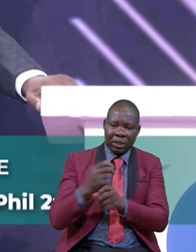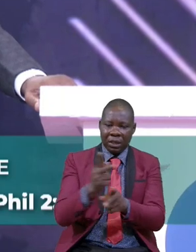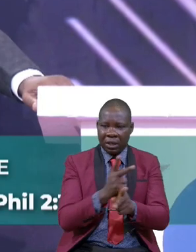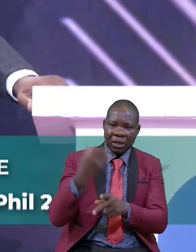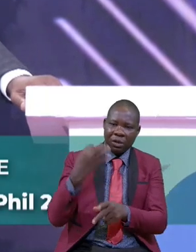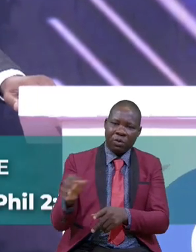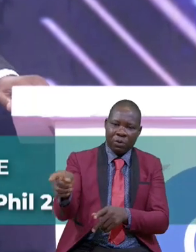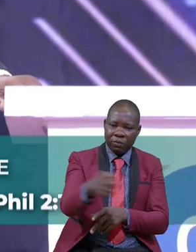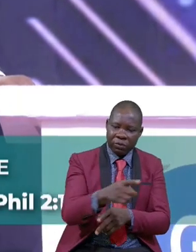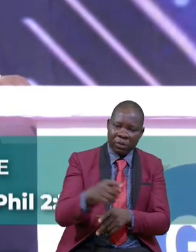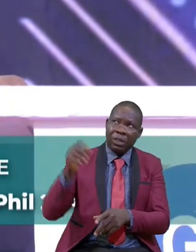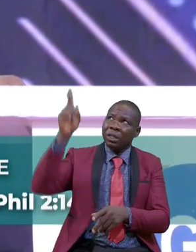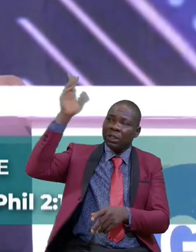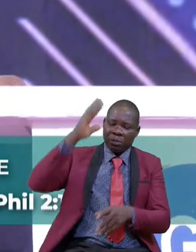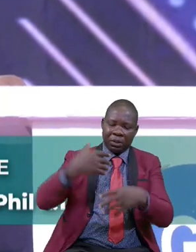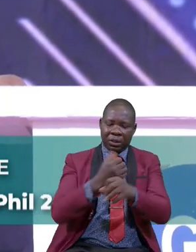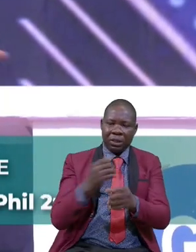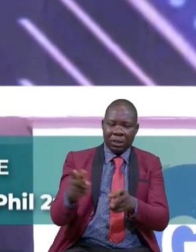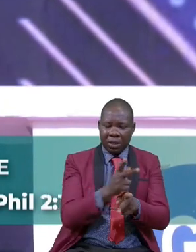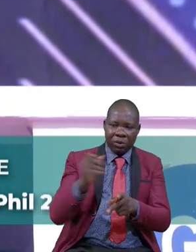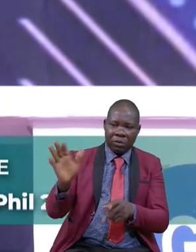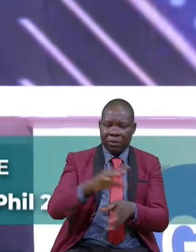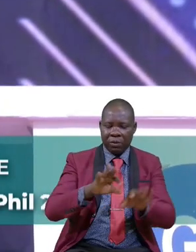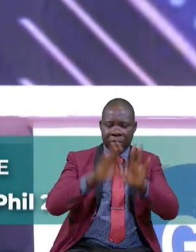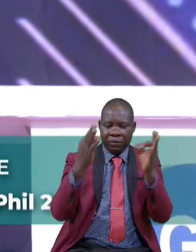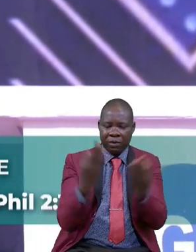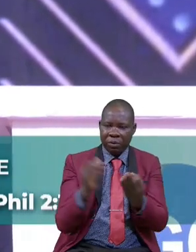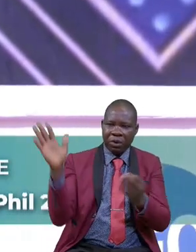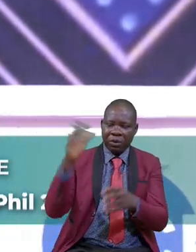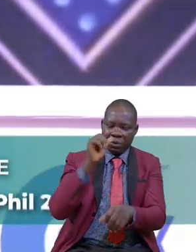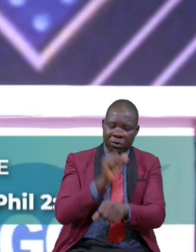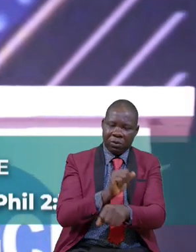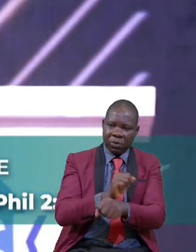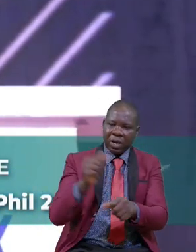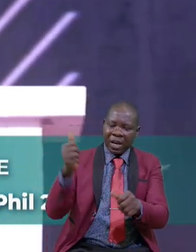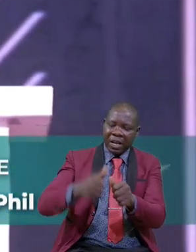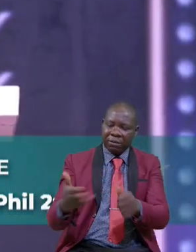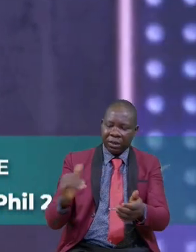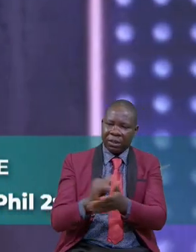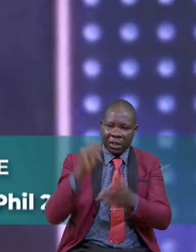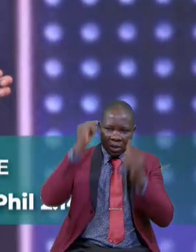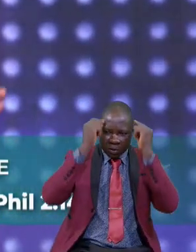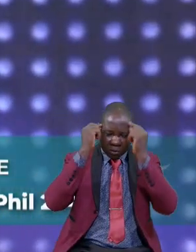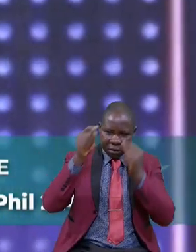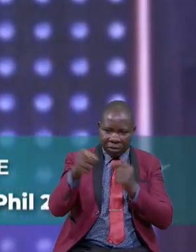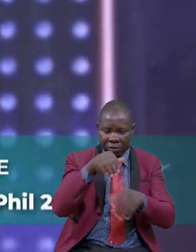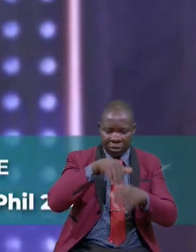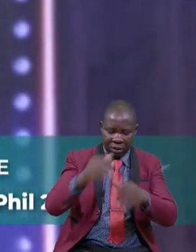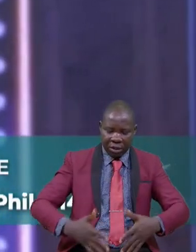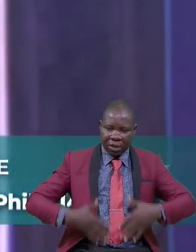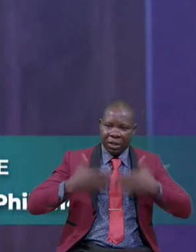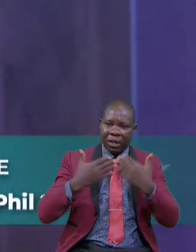ta profession. Il prendra soin de tout ce qui te concerne. En réalité, il entre and